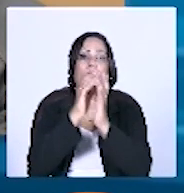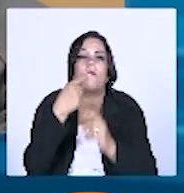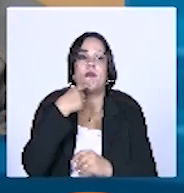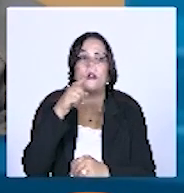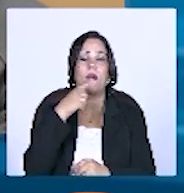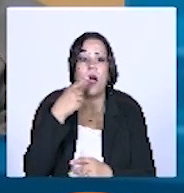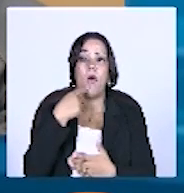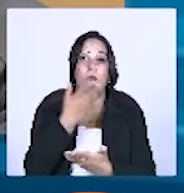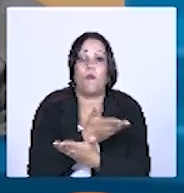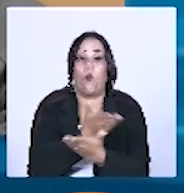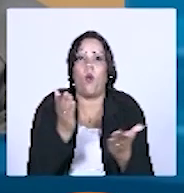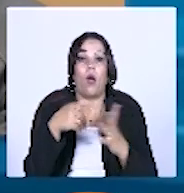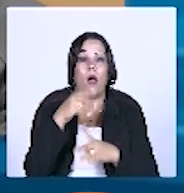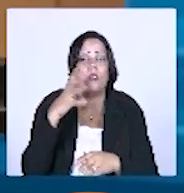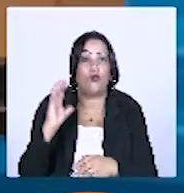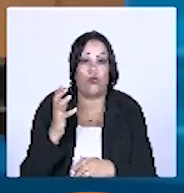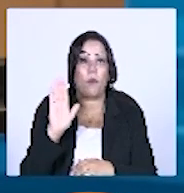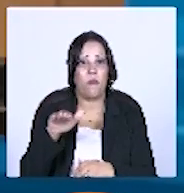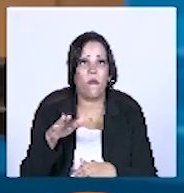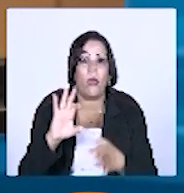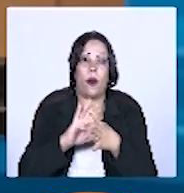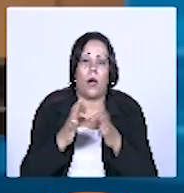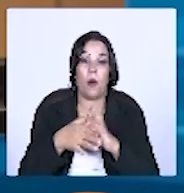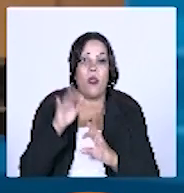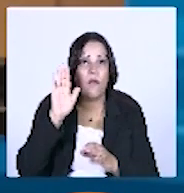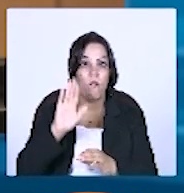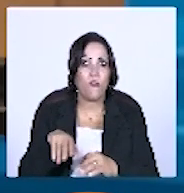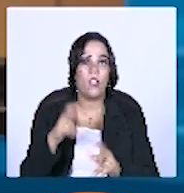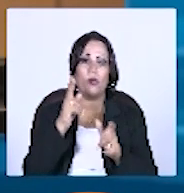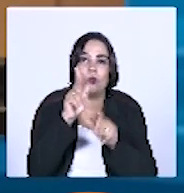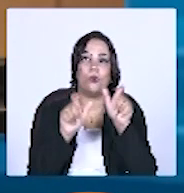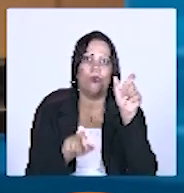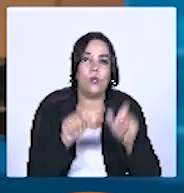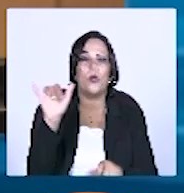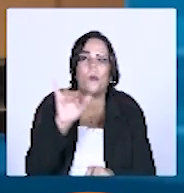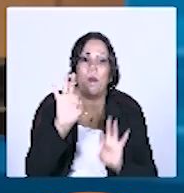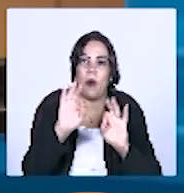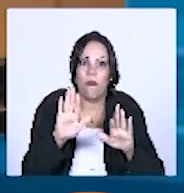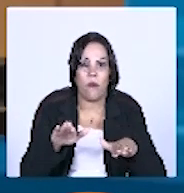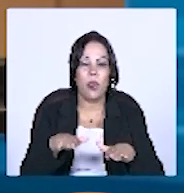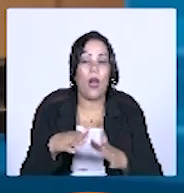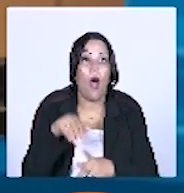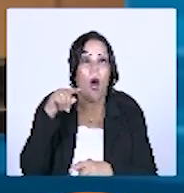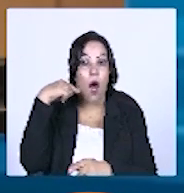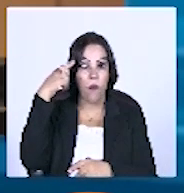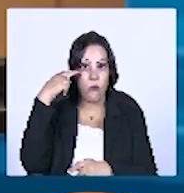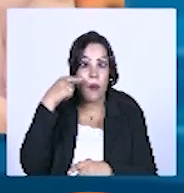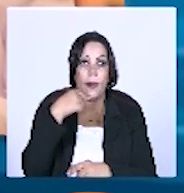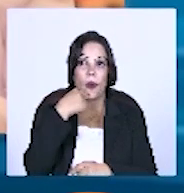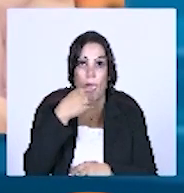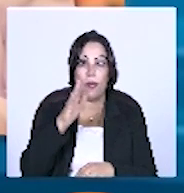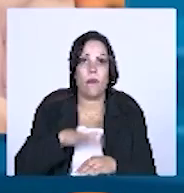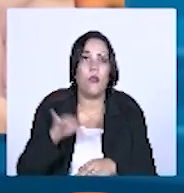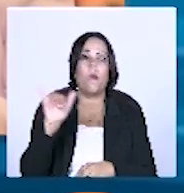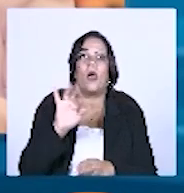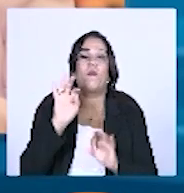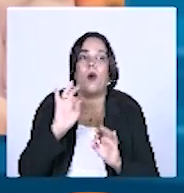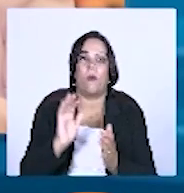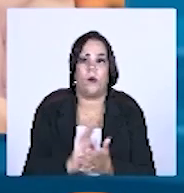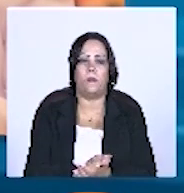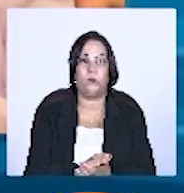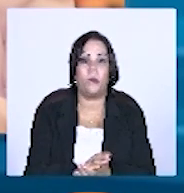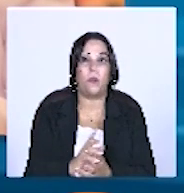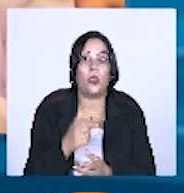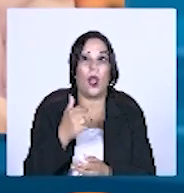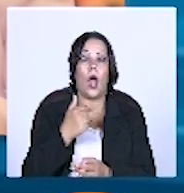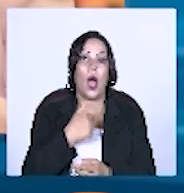لحضراتكم كان في شباب وفي جمعيات وفي شخصيات عامه ا الافكار اللي اتقالت في الندوه دي افكار مهمه قوي انا